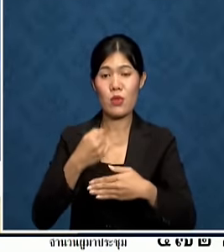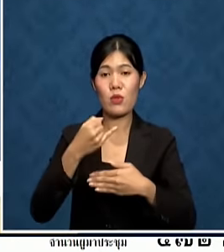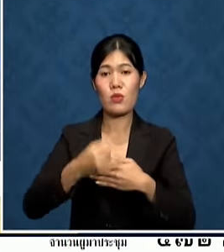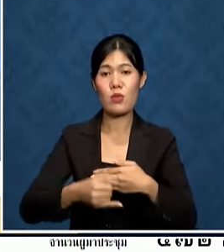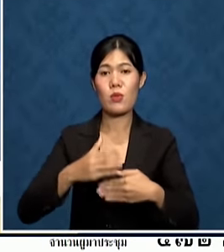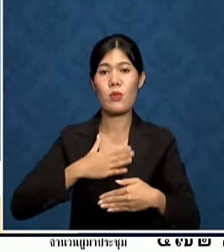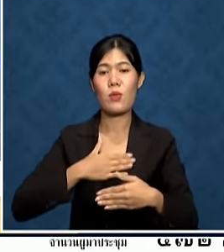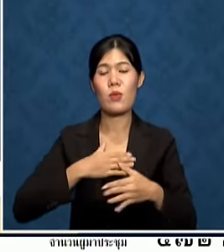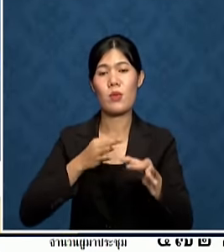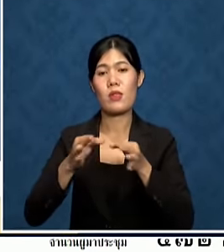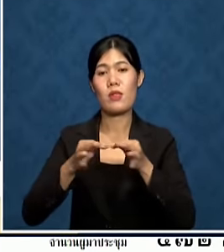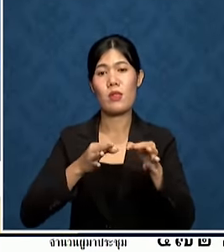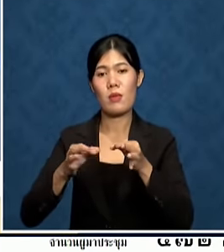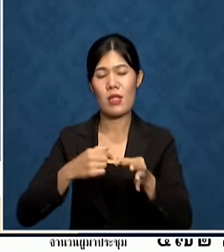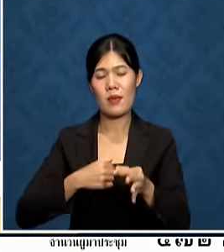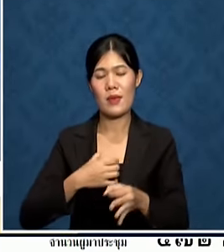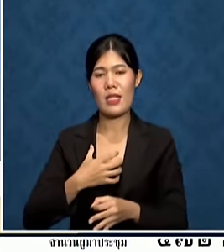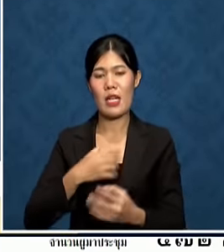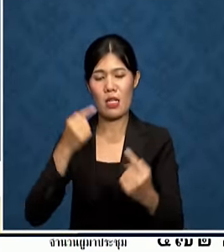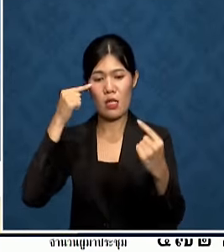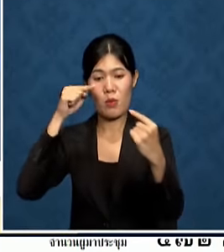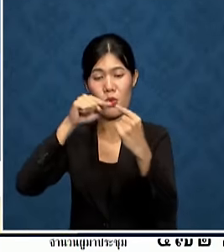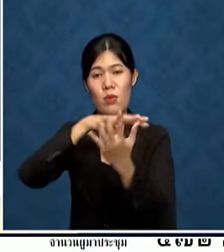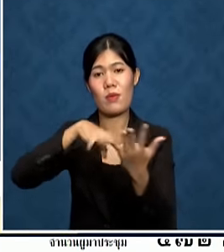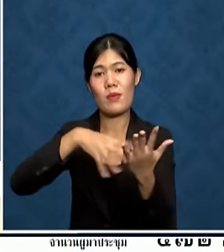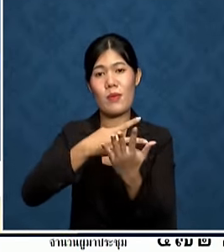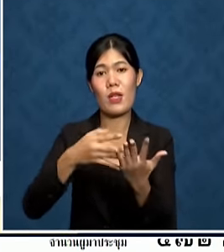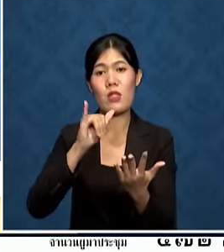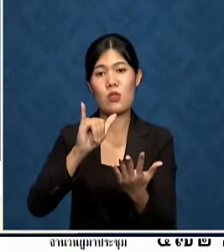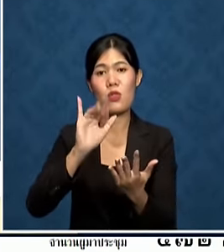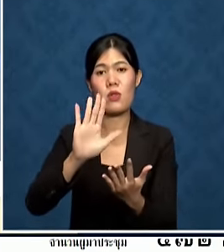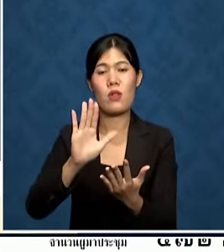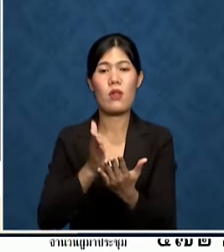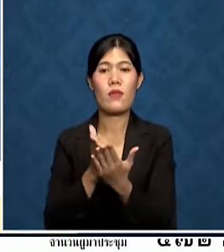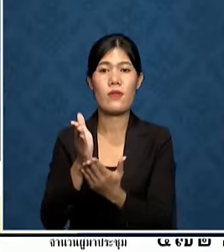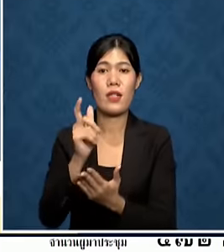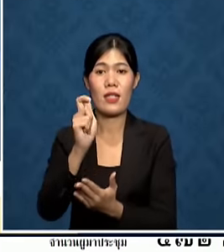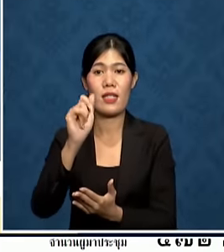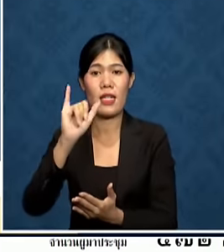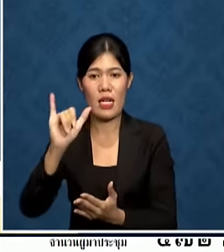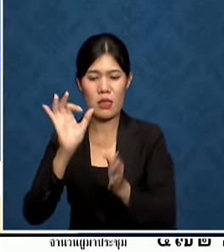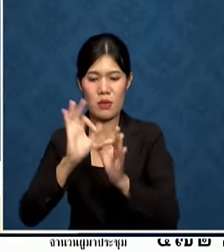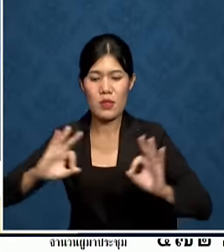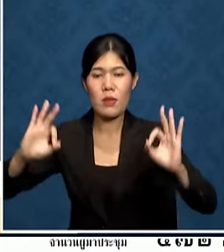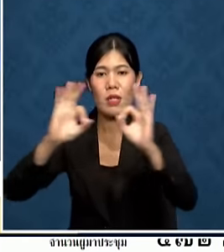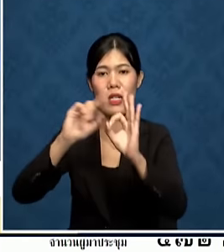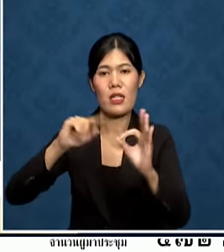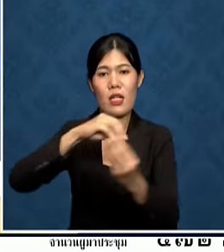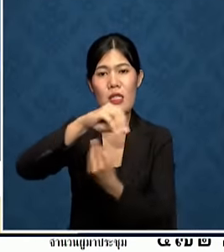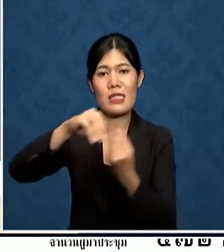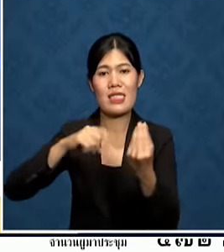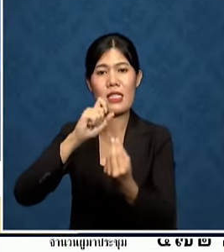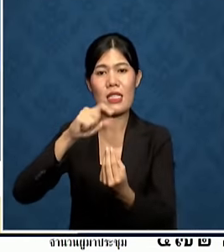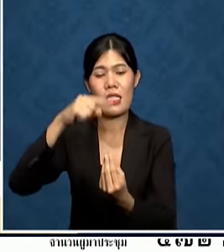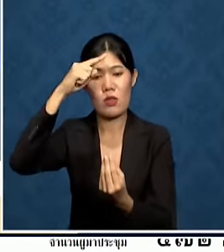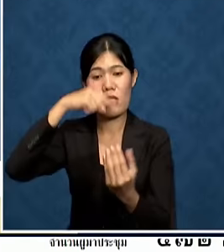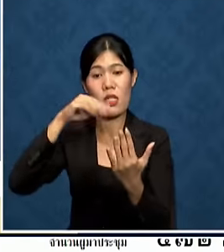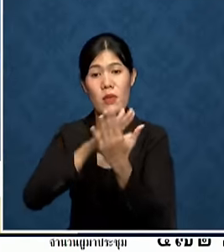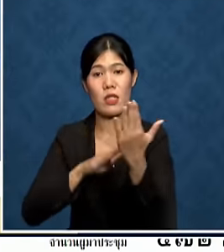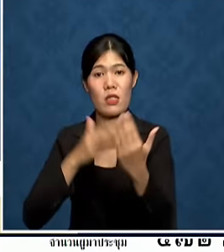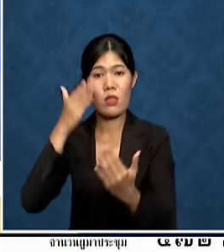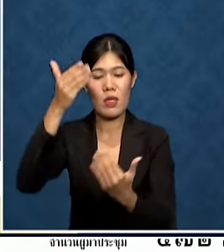ประธานเห็นว่าการกำหนดยุทธศาสตร์ด้าน AIหรือการจัดงบเกี่ยวกับAIสำคัญอย่างไรต่อเศรษฐกิจของประเทศในอนาคตนะครับอันนี้เป็นงาน